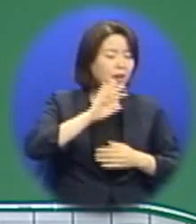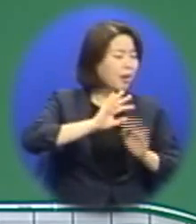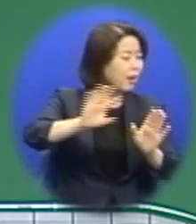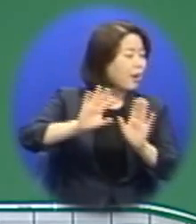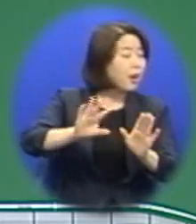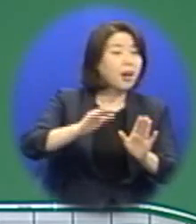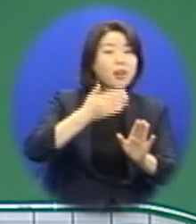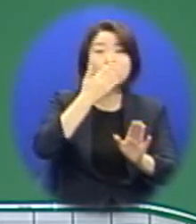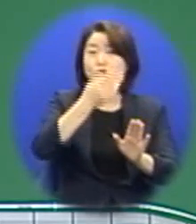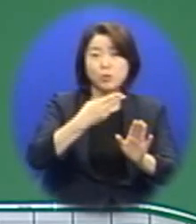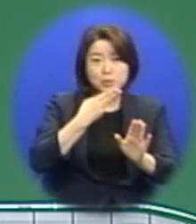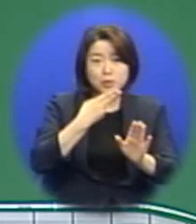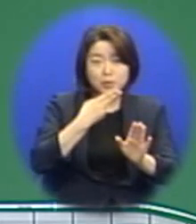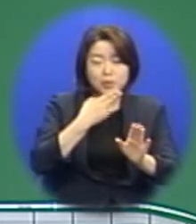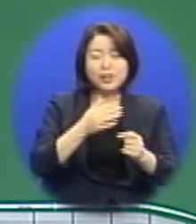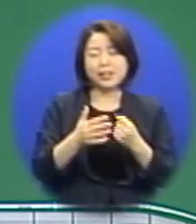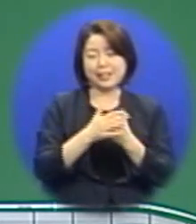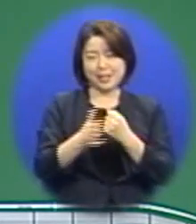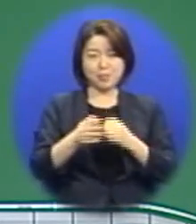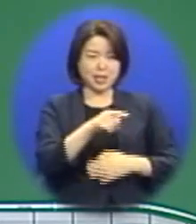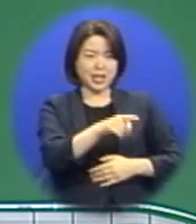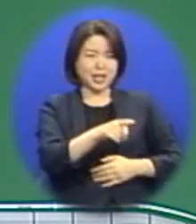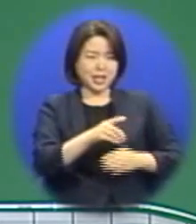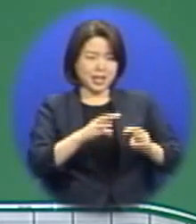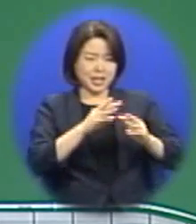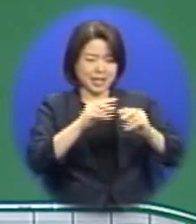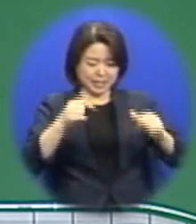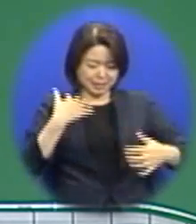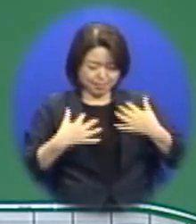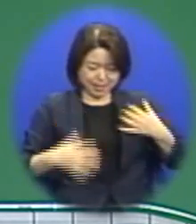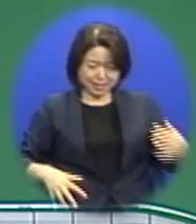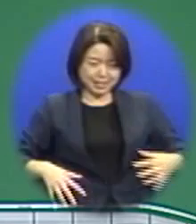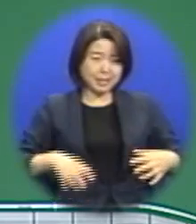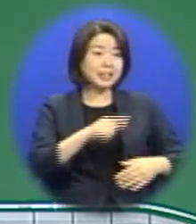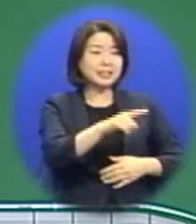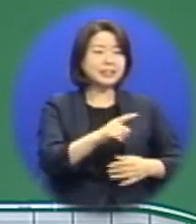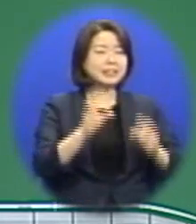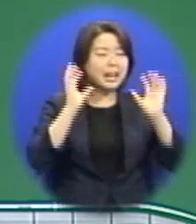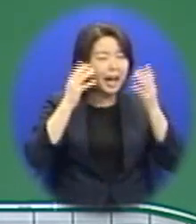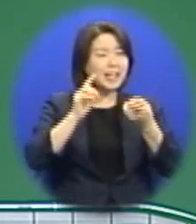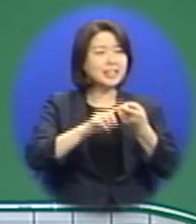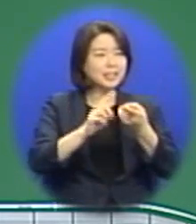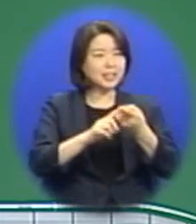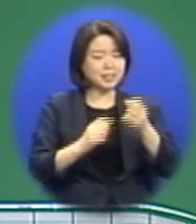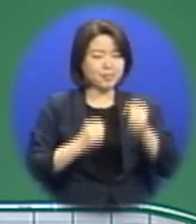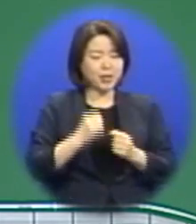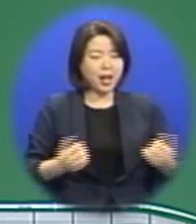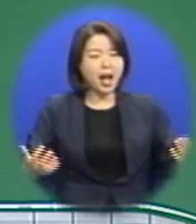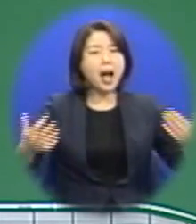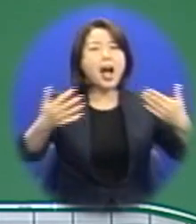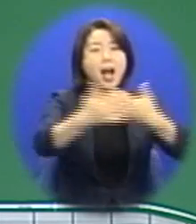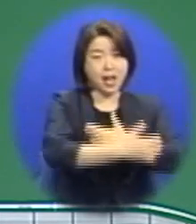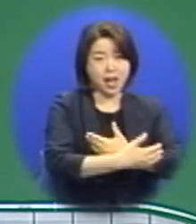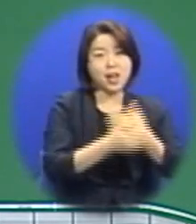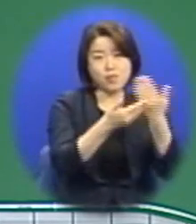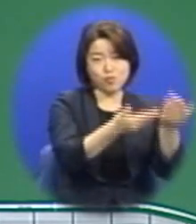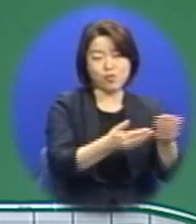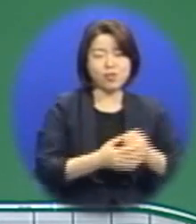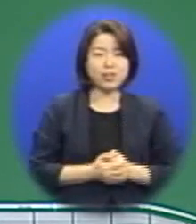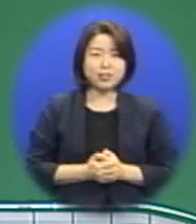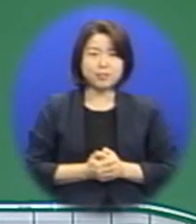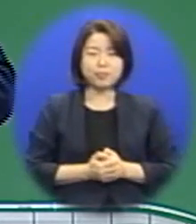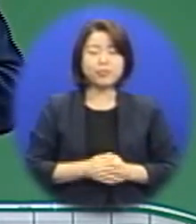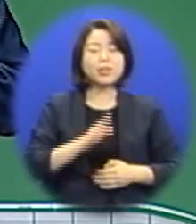말이에요. 그래서 그 흙투성이가 된 아이를 끌어안았대요. 달려와서 품에 안기는 아이를.